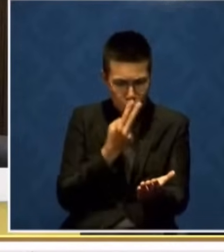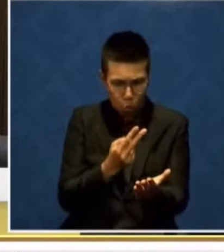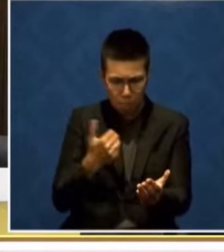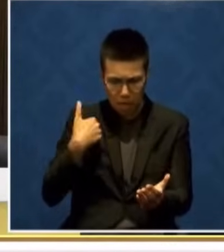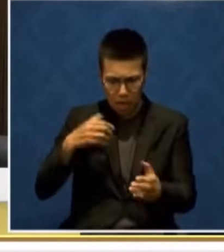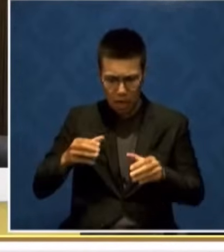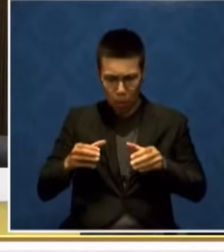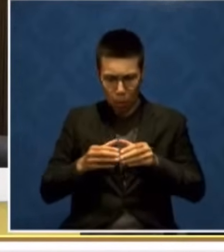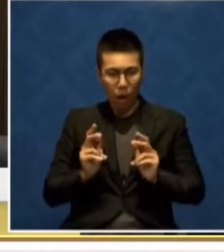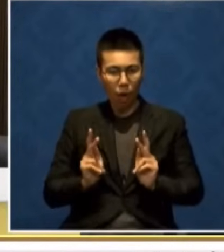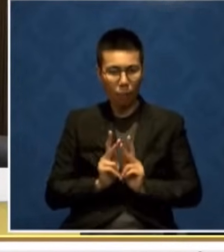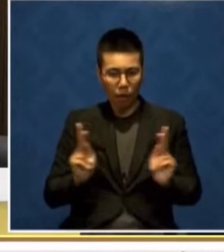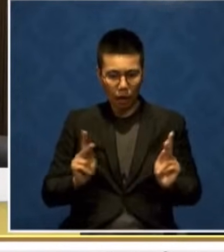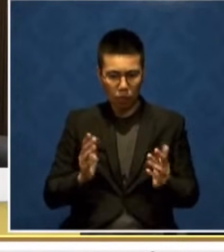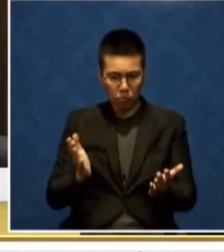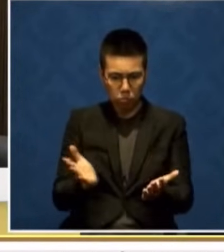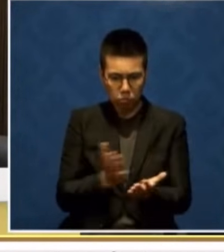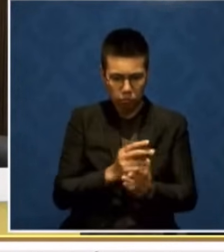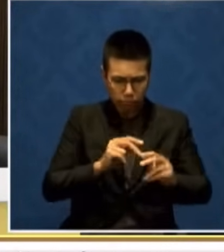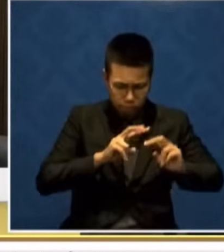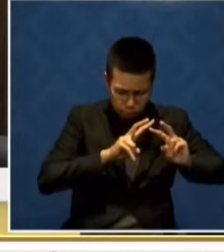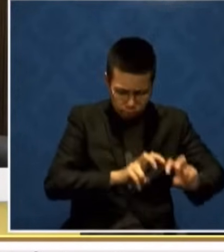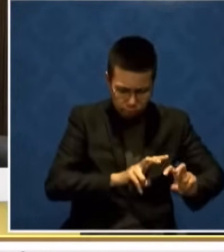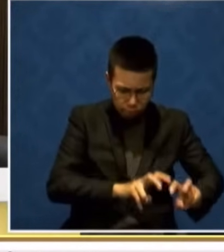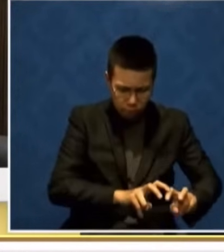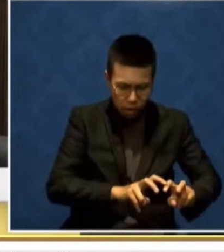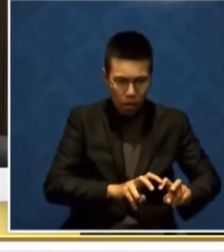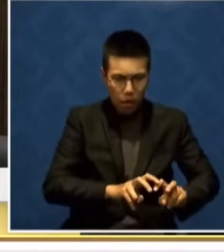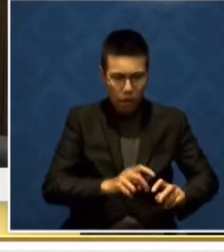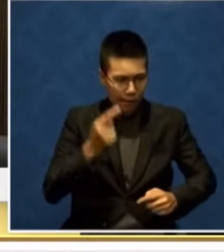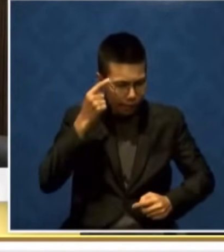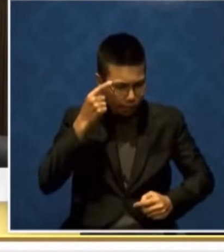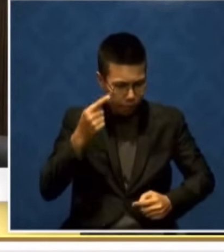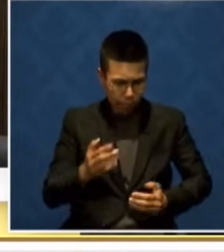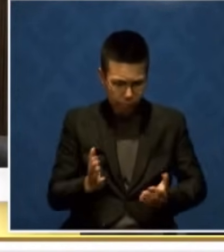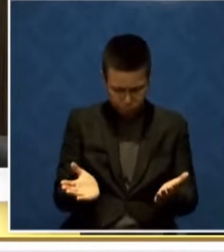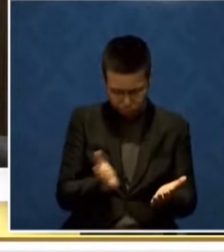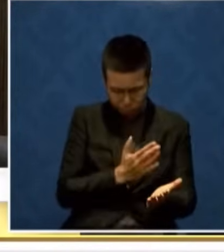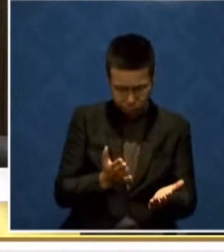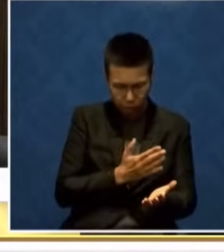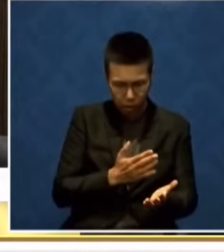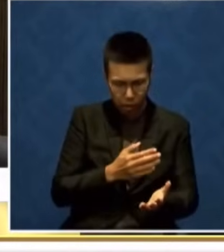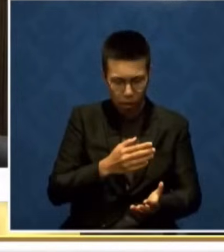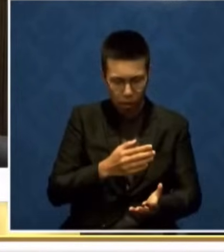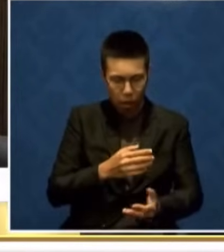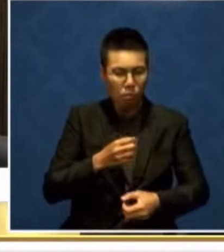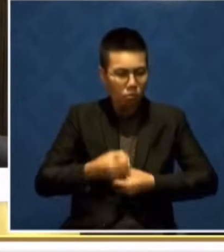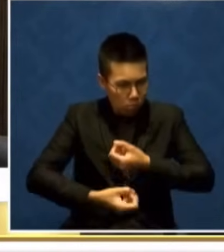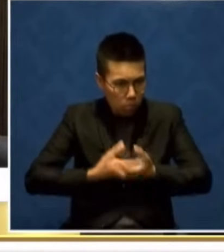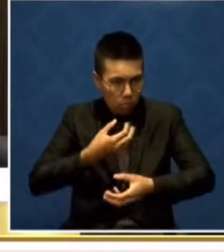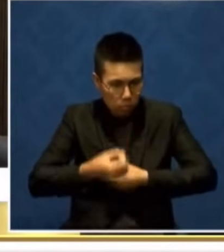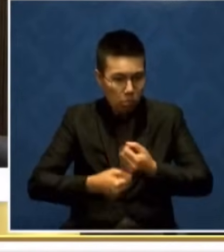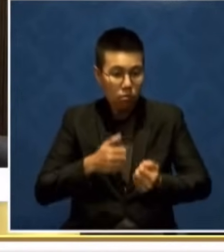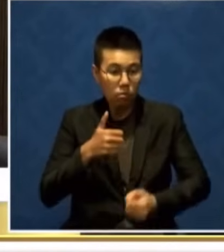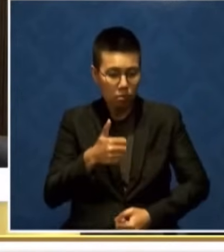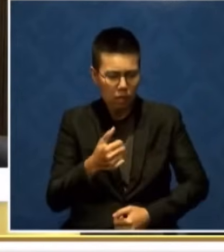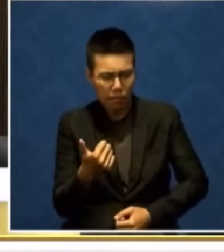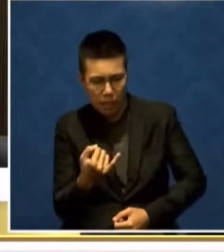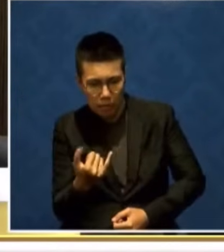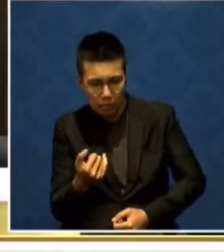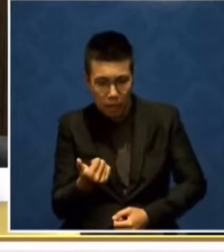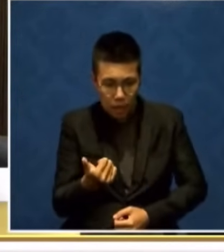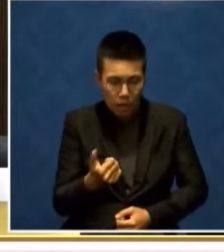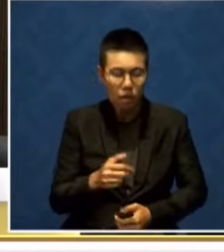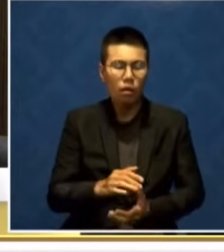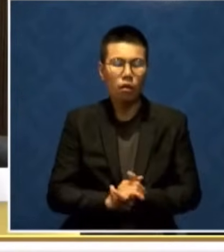ที่กลั่นกรองของท่านได้ใช้ดุลพินิจและให้ความเห็นได้ว่าผลงานแบบนี้นี่เยี่ยมมาก